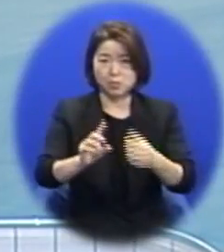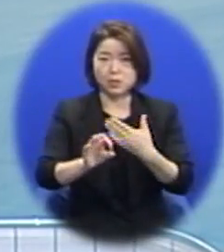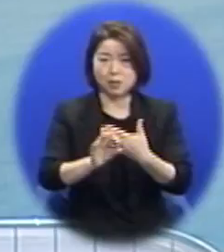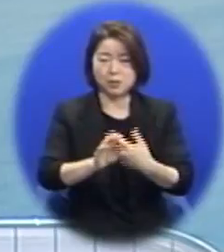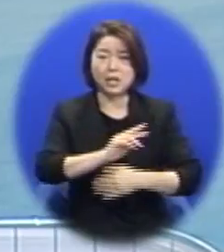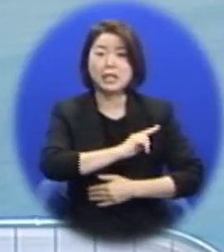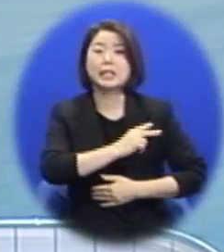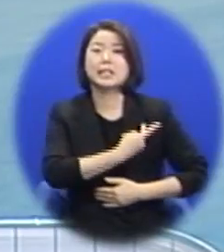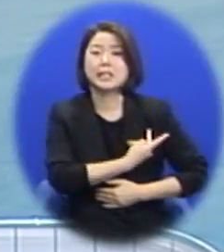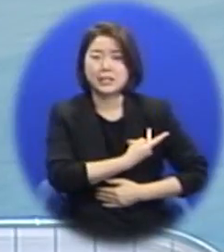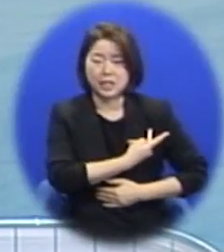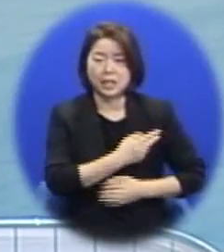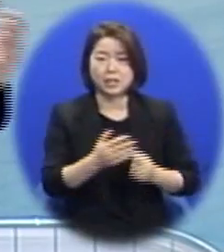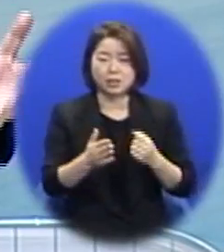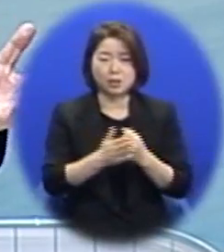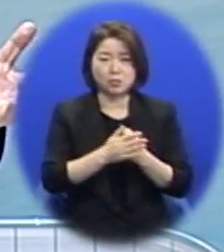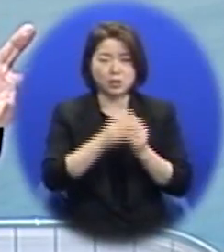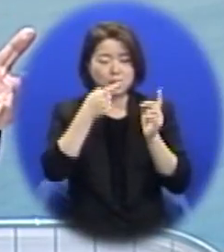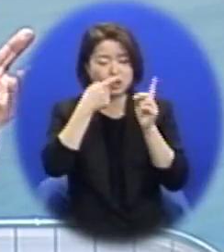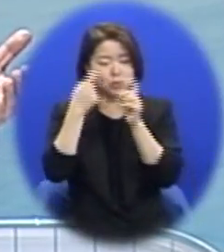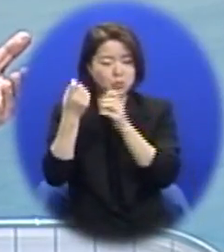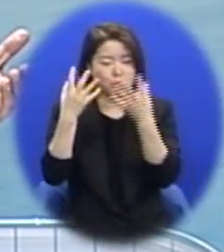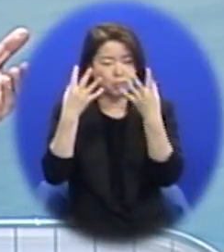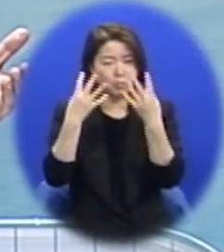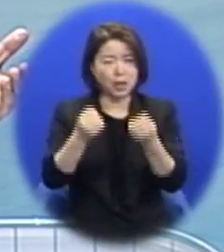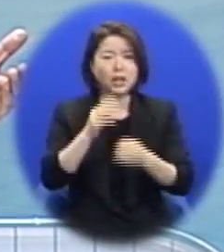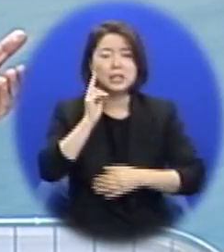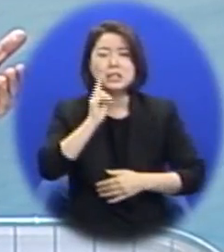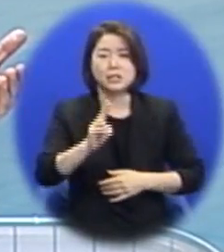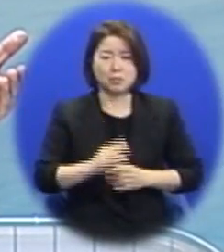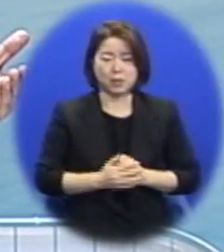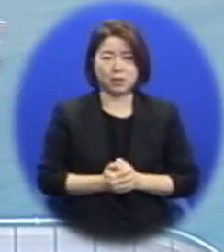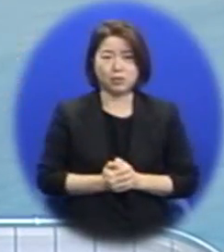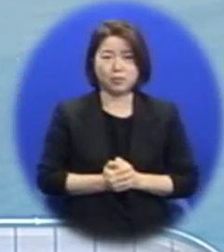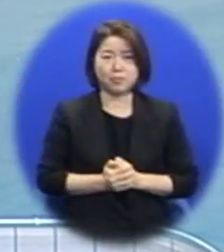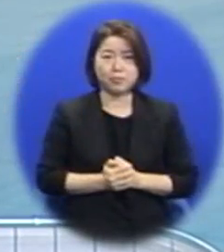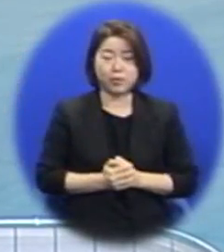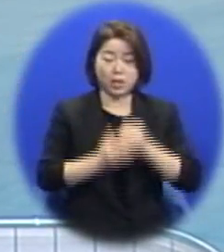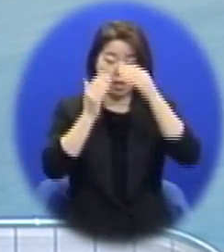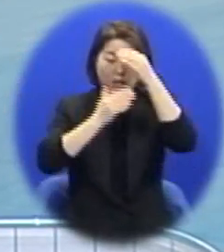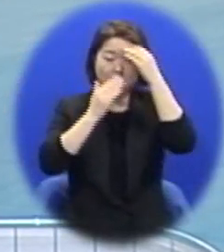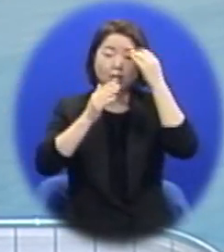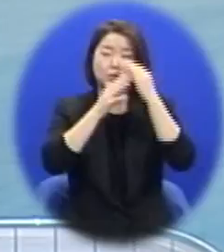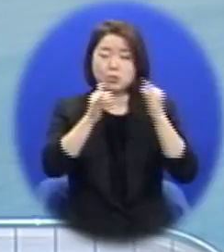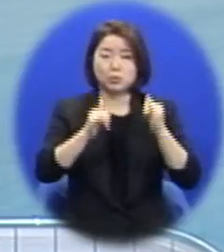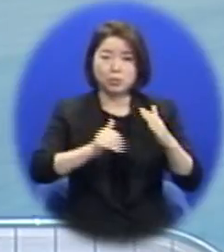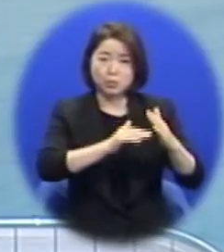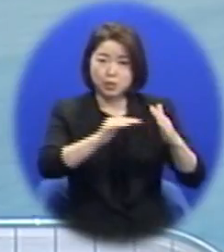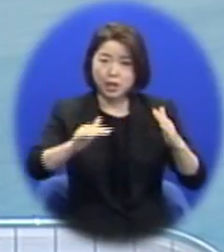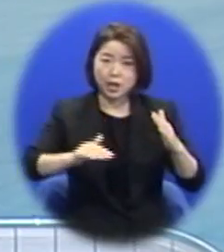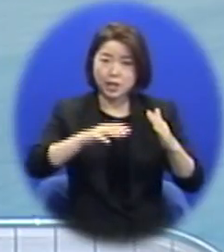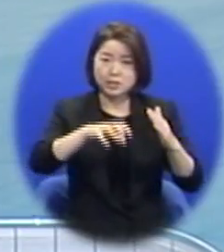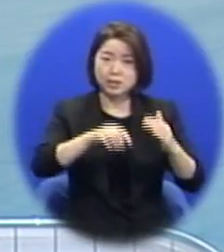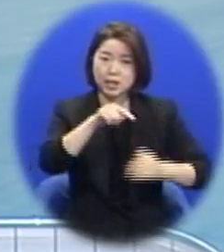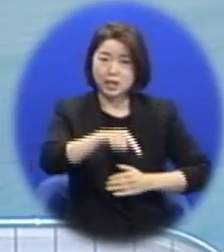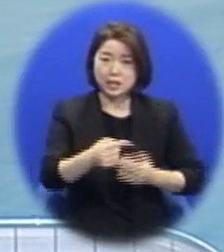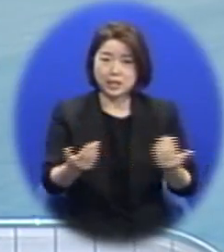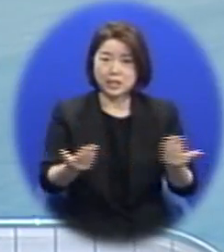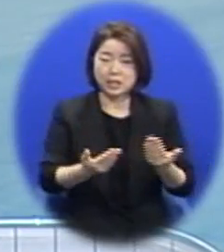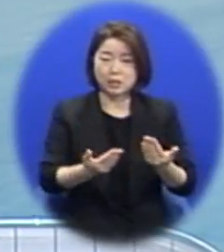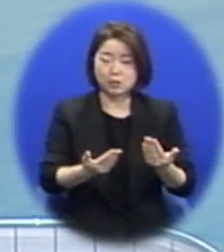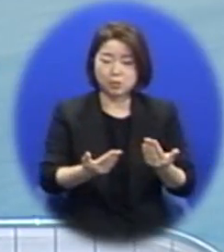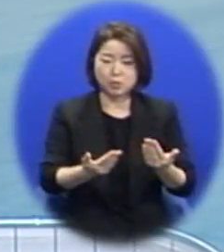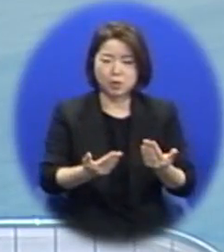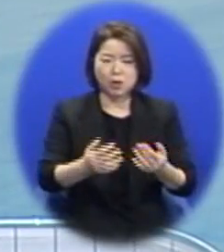이단에 의하여 미혹이 엄청나게 심해졌습니다. 성도들의 가정에 이 일로 인해서 고통당하는 가정이